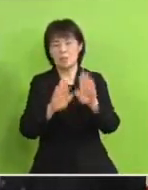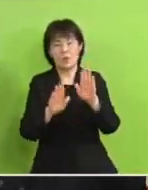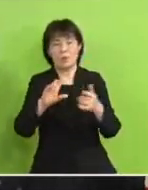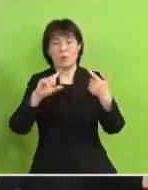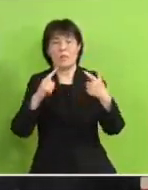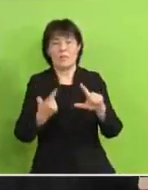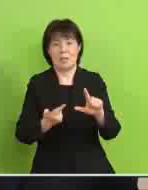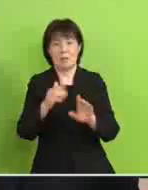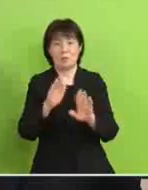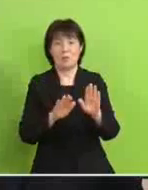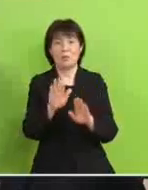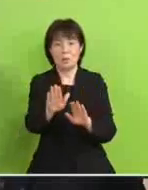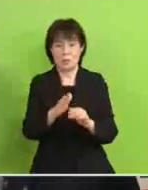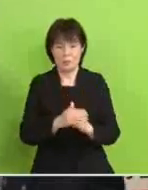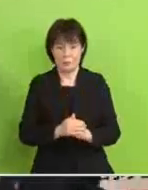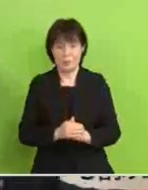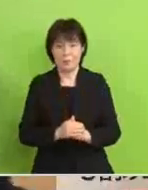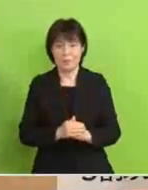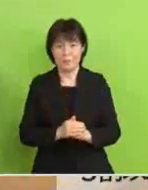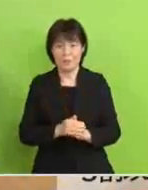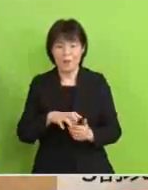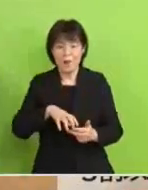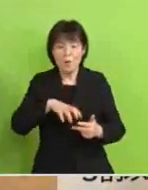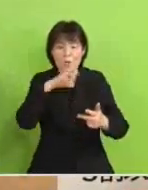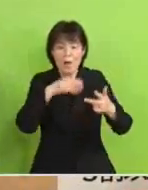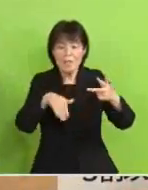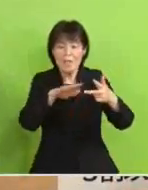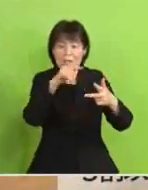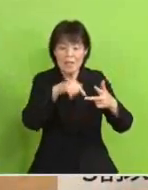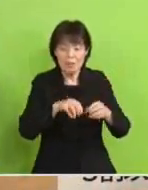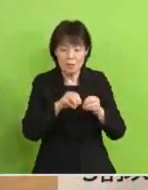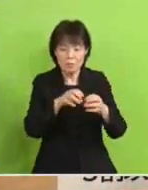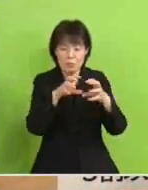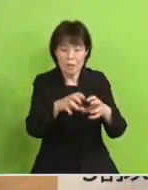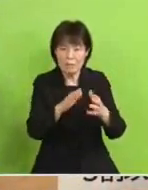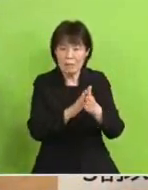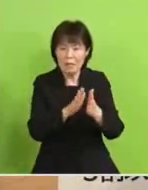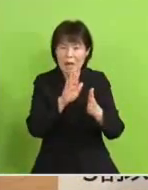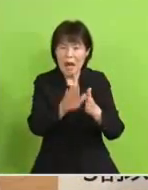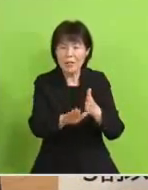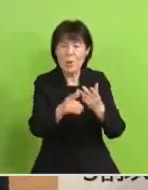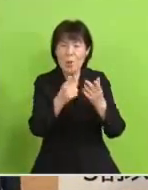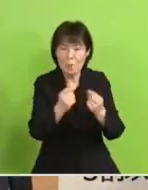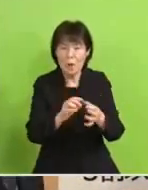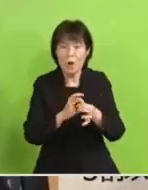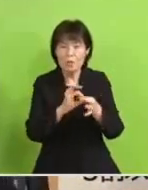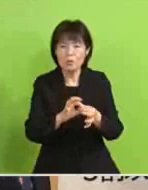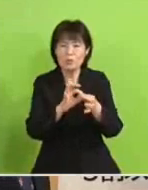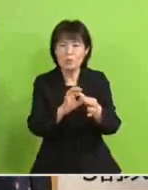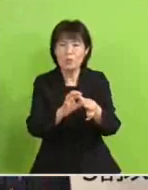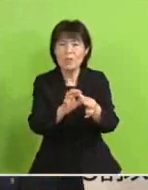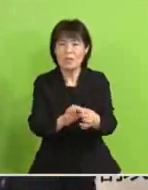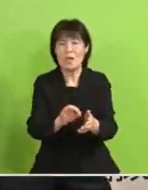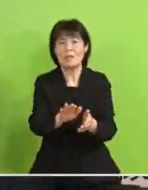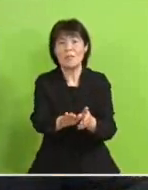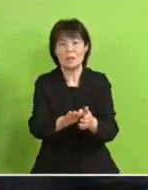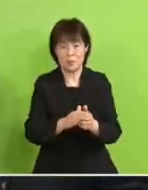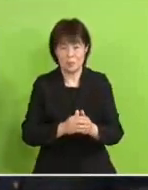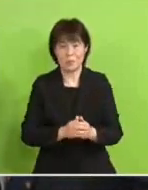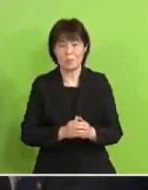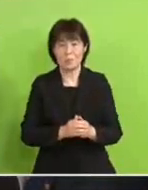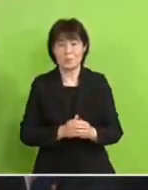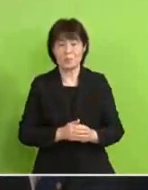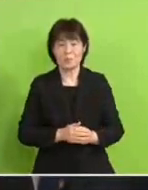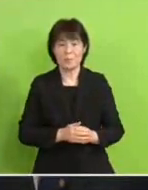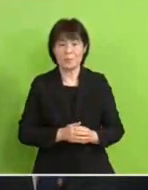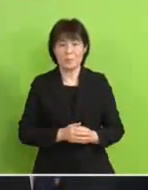況になっています。高齢者施設のクラスターの後も続いているということで